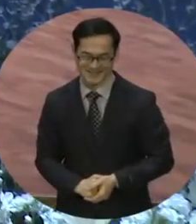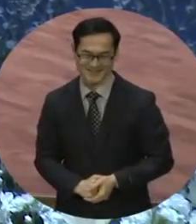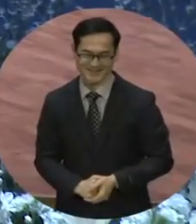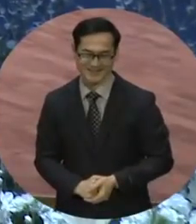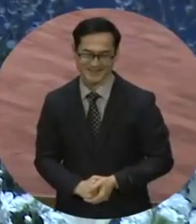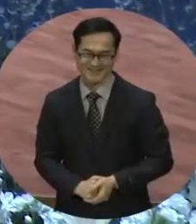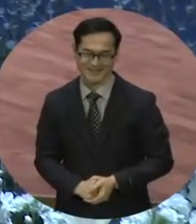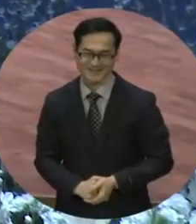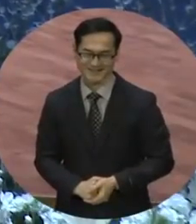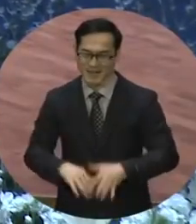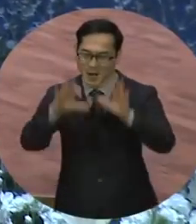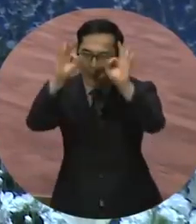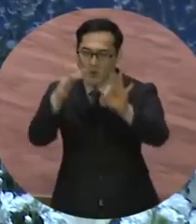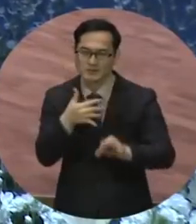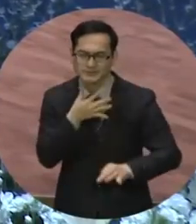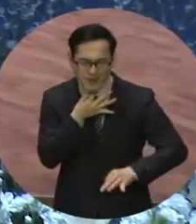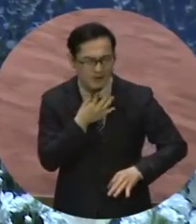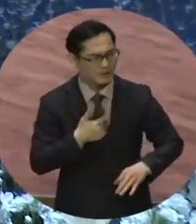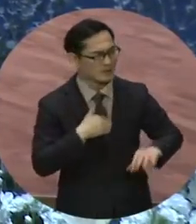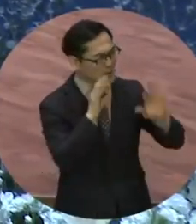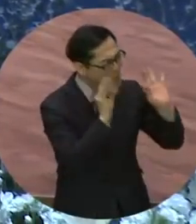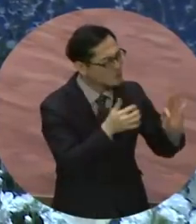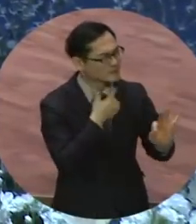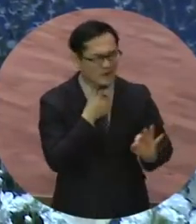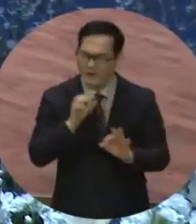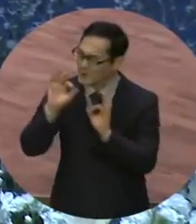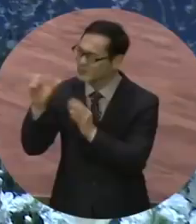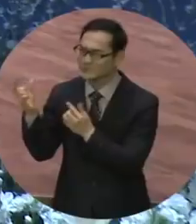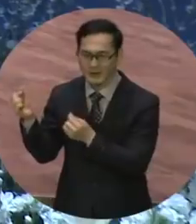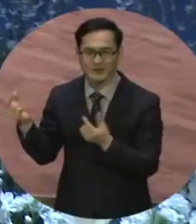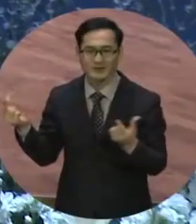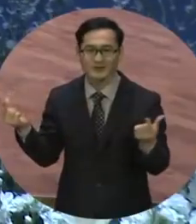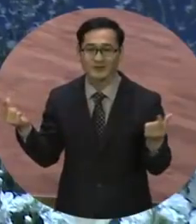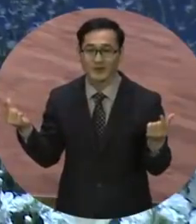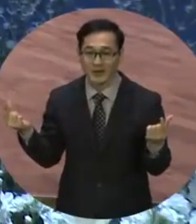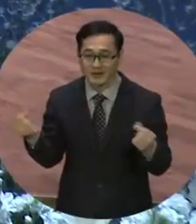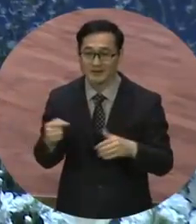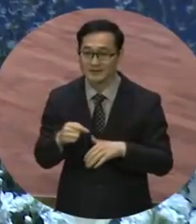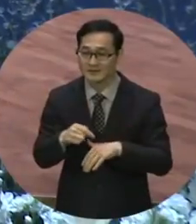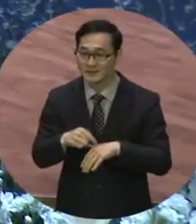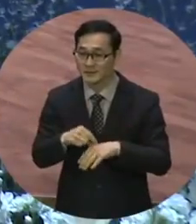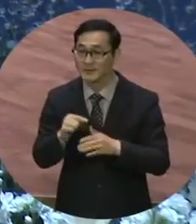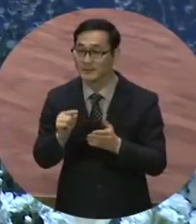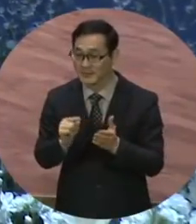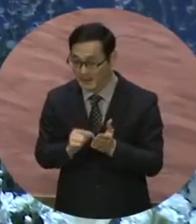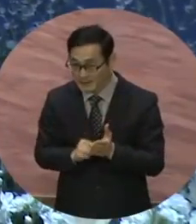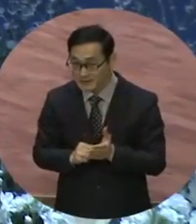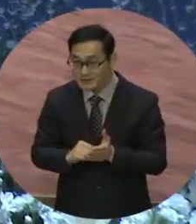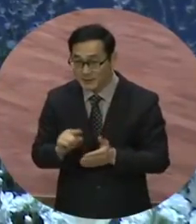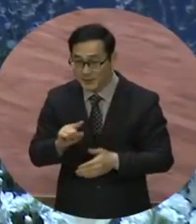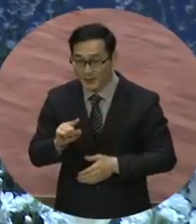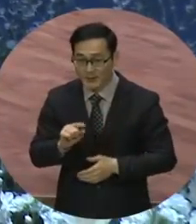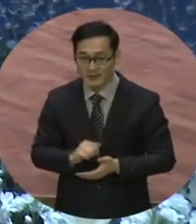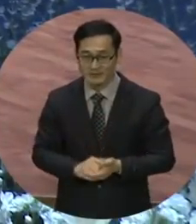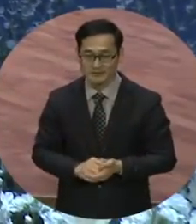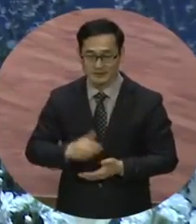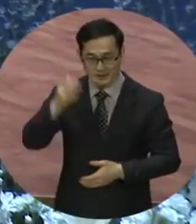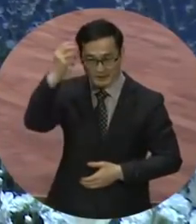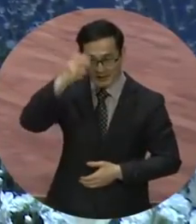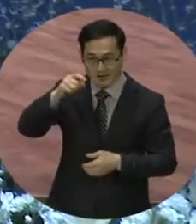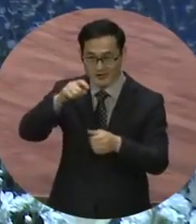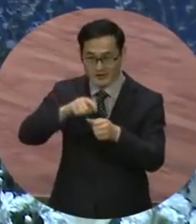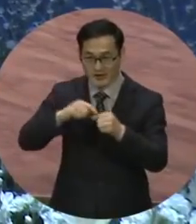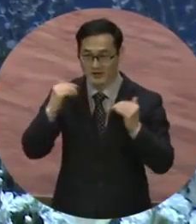서로 이게 보고 싶어 하는 마음, 이 보고 싶어 하는 마음, 이거요, 영적